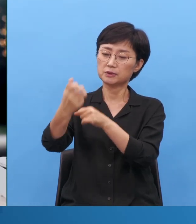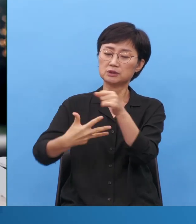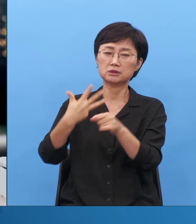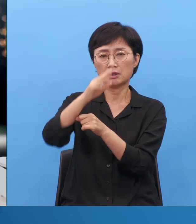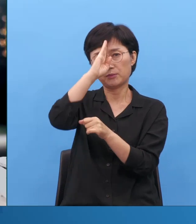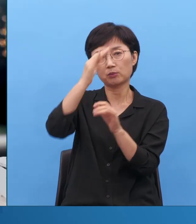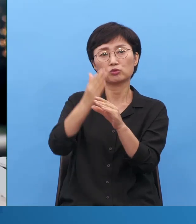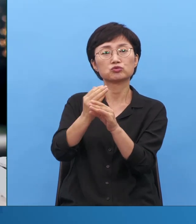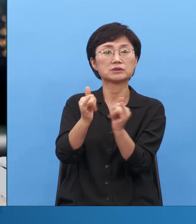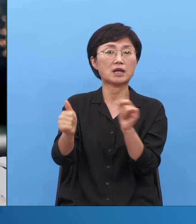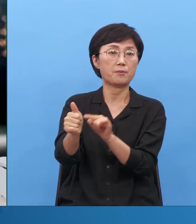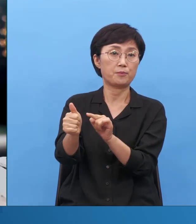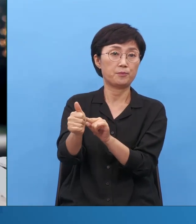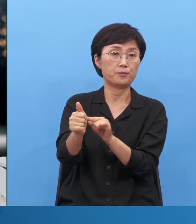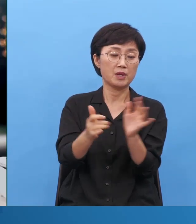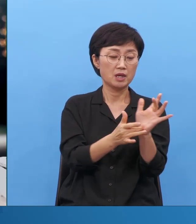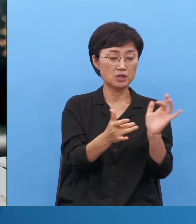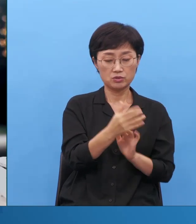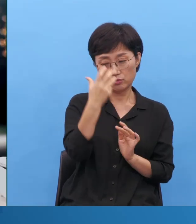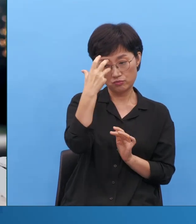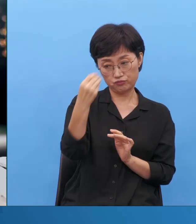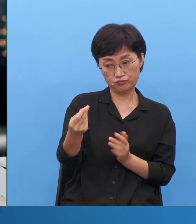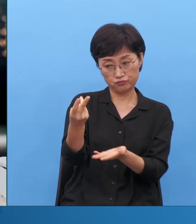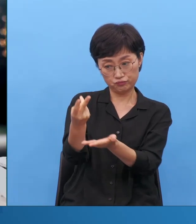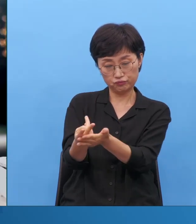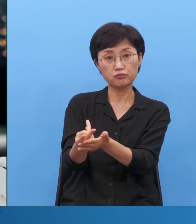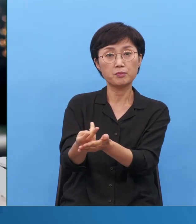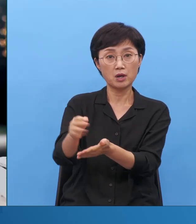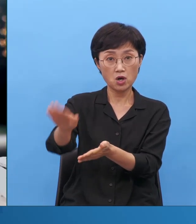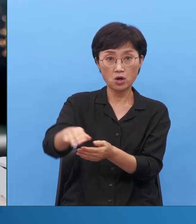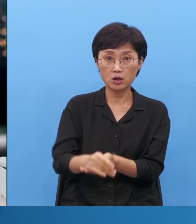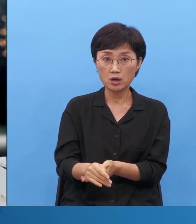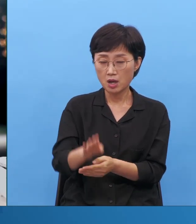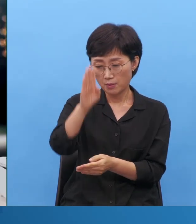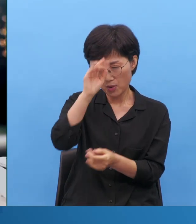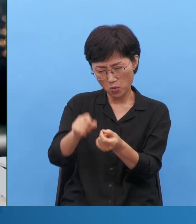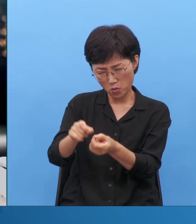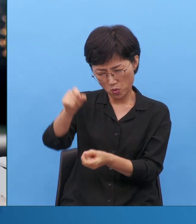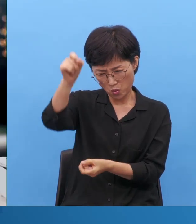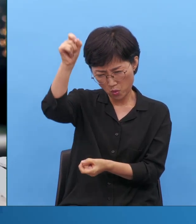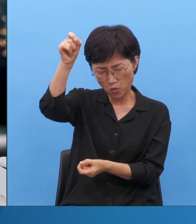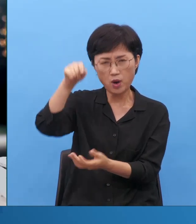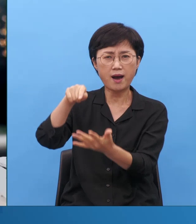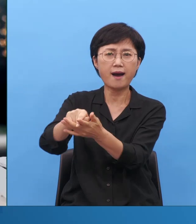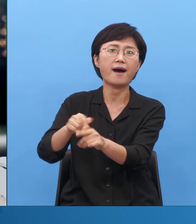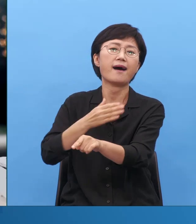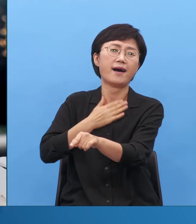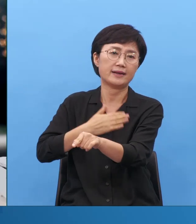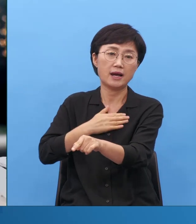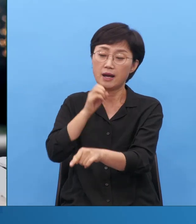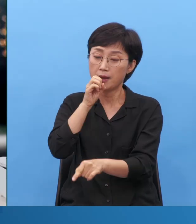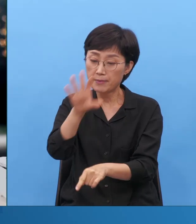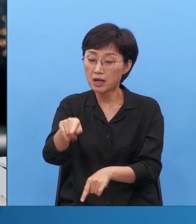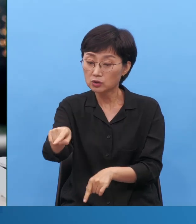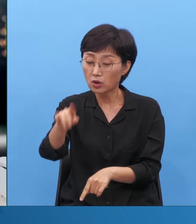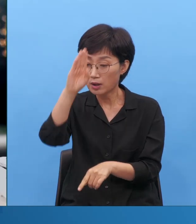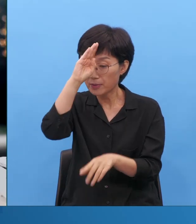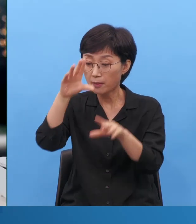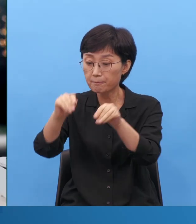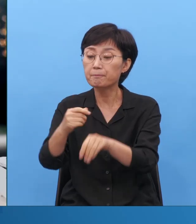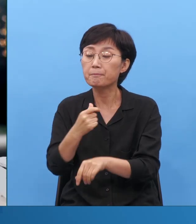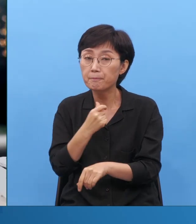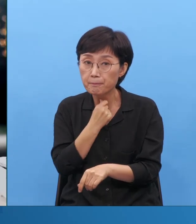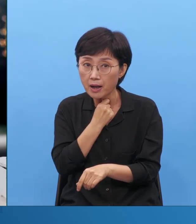병자가 있더라. 예수께서 그 누운 것을 보시고 병이 벌써 오래된 줄 아시고 이르시되